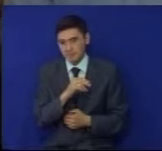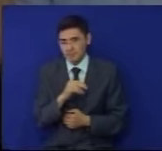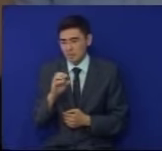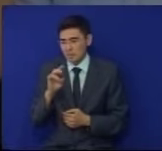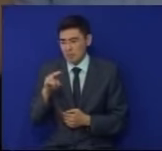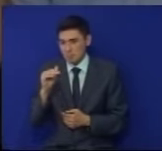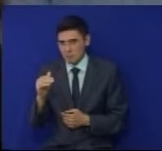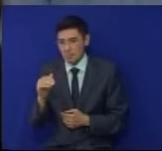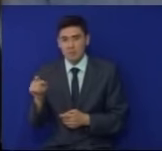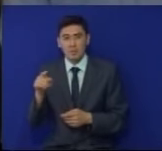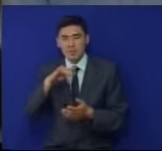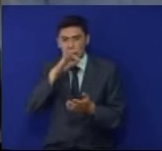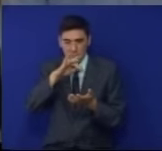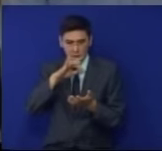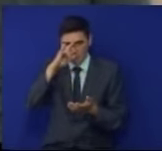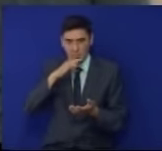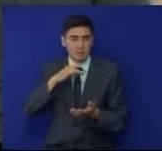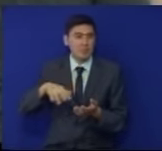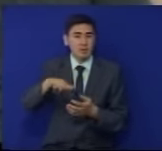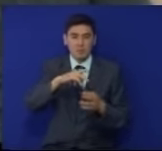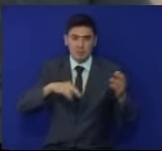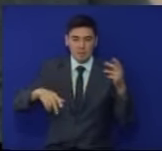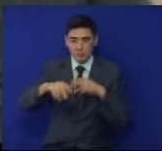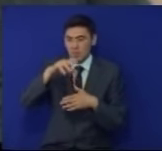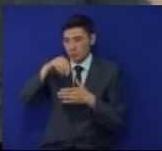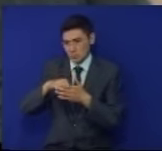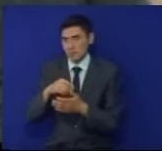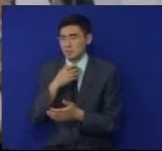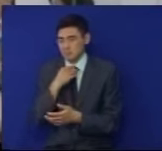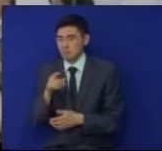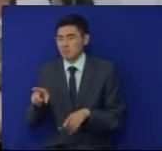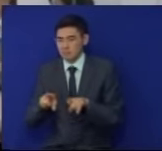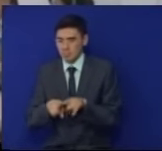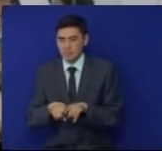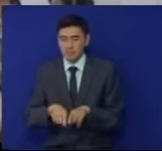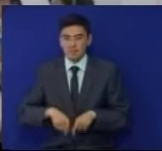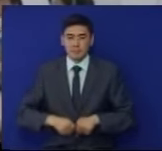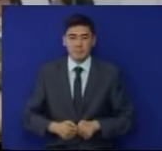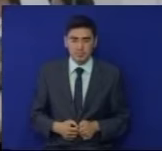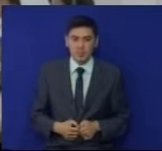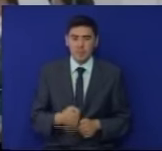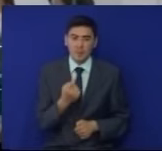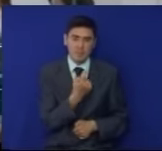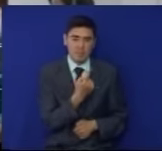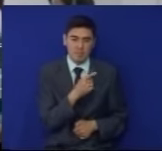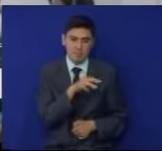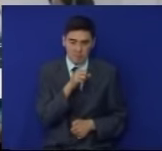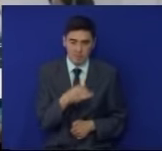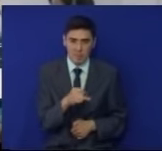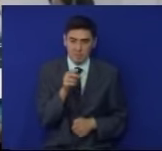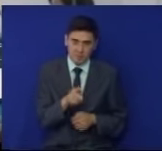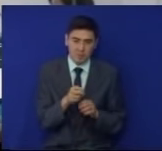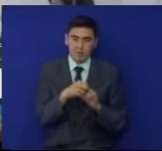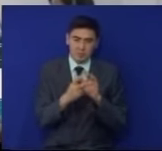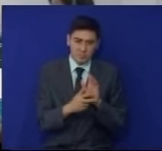отделениях Единого накопительного пенсионного фонда, в том числе и в семейском отделении. На 1 мая 2018 года